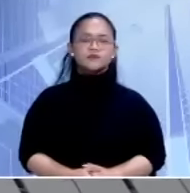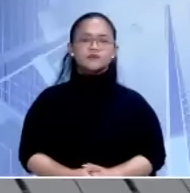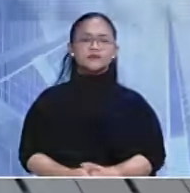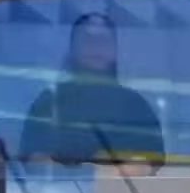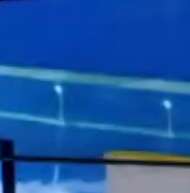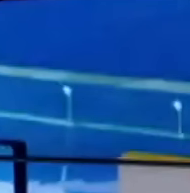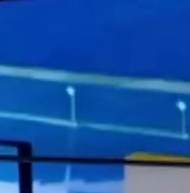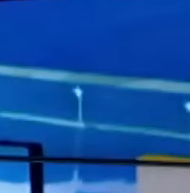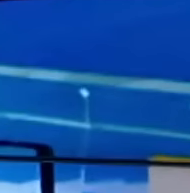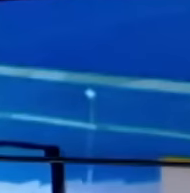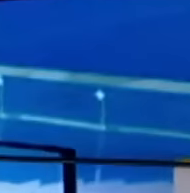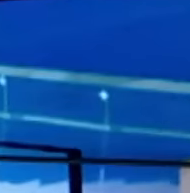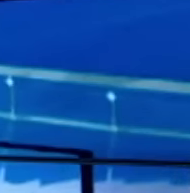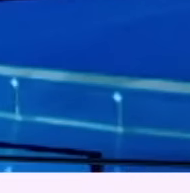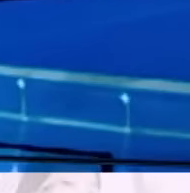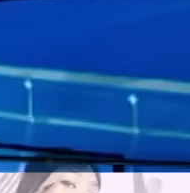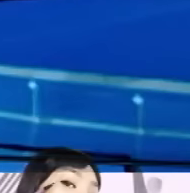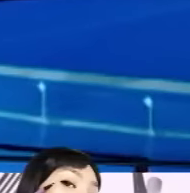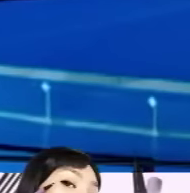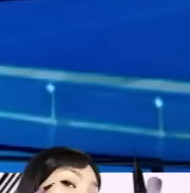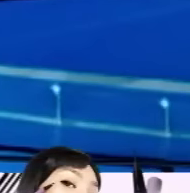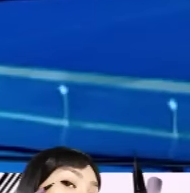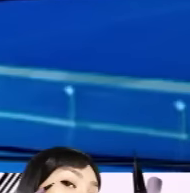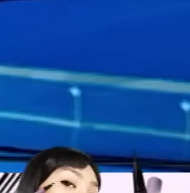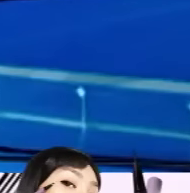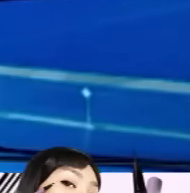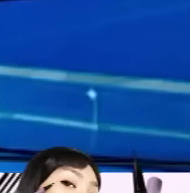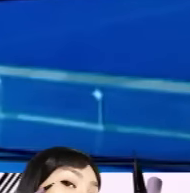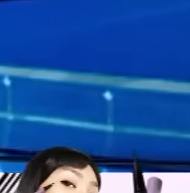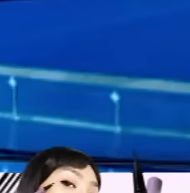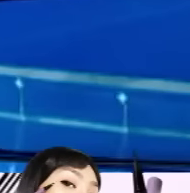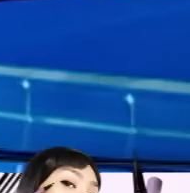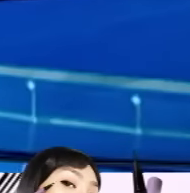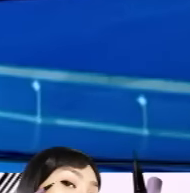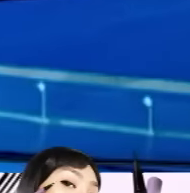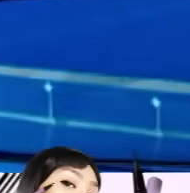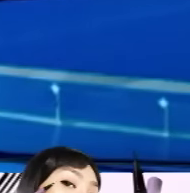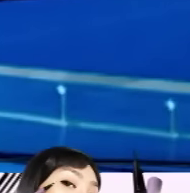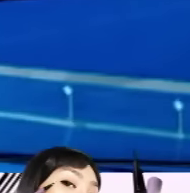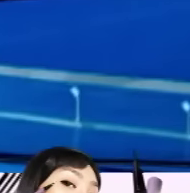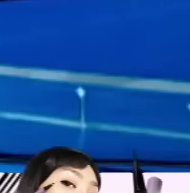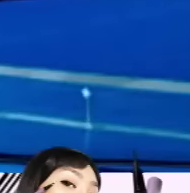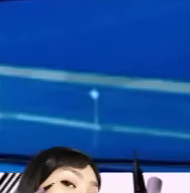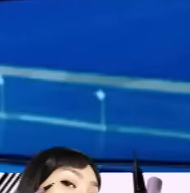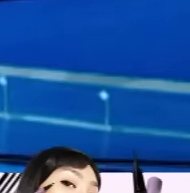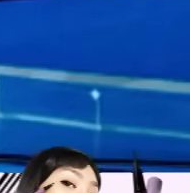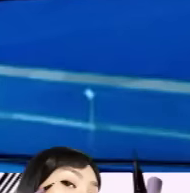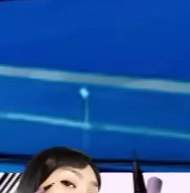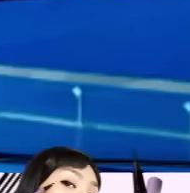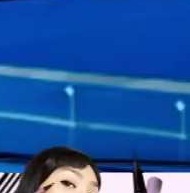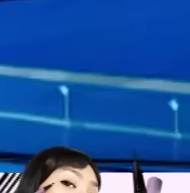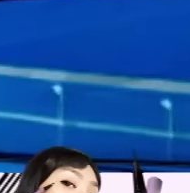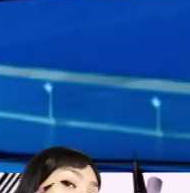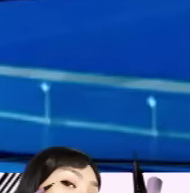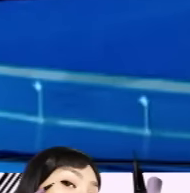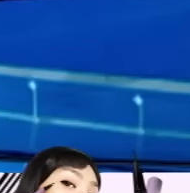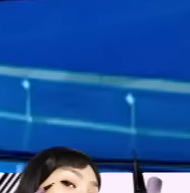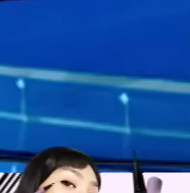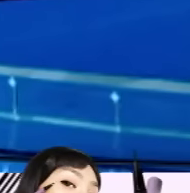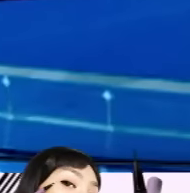melaporkan. Dua gudang terbakar di kawasan Pulau Gadung, Jakarta Timur dan Cengkareng, Jakarta Barat. Sementara